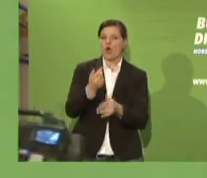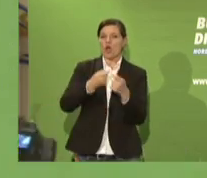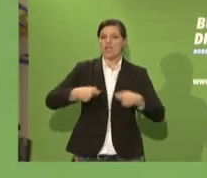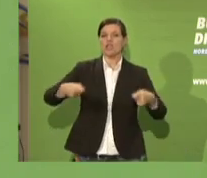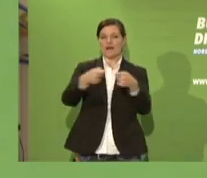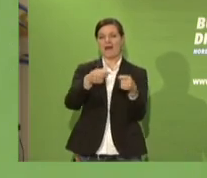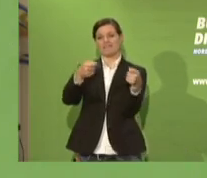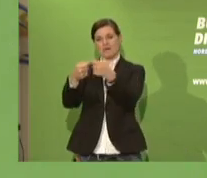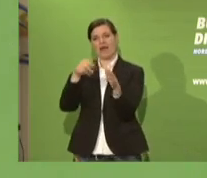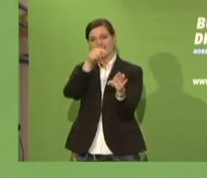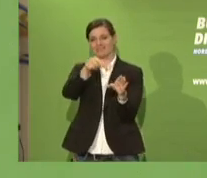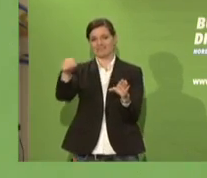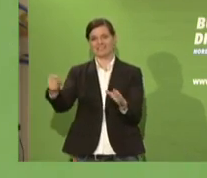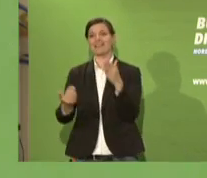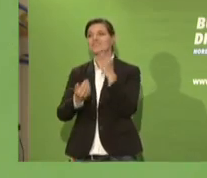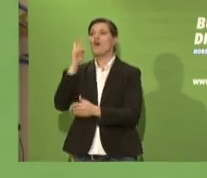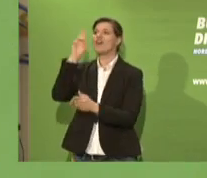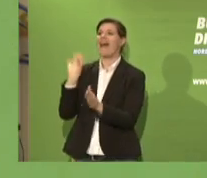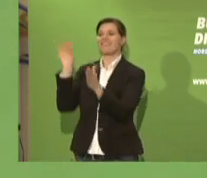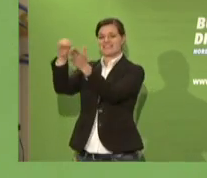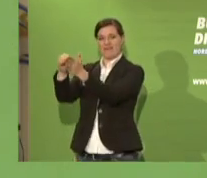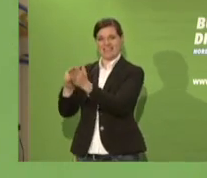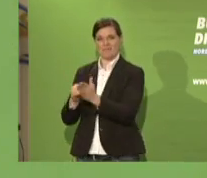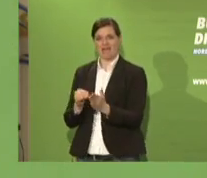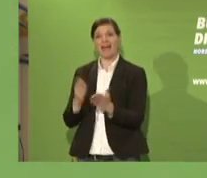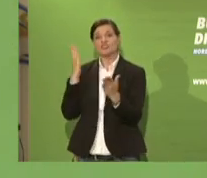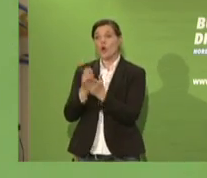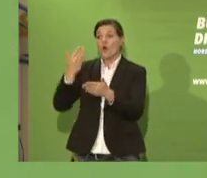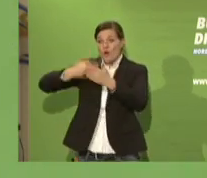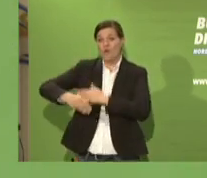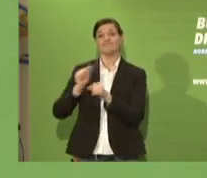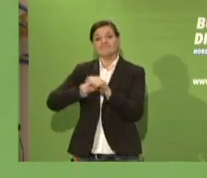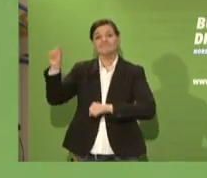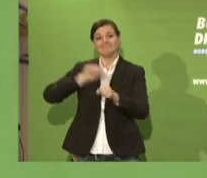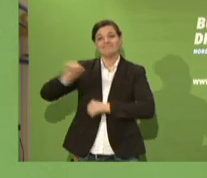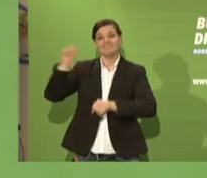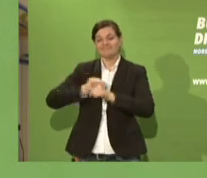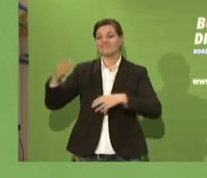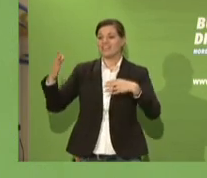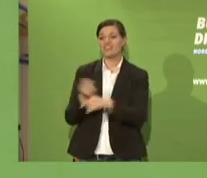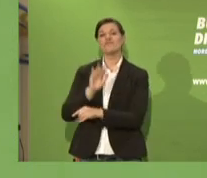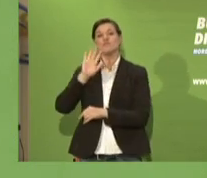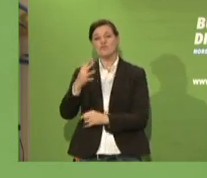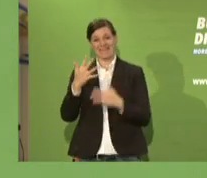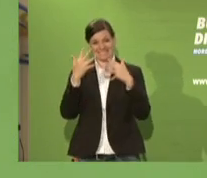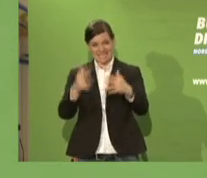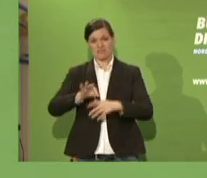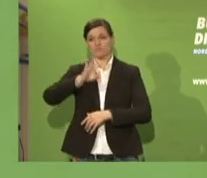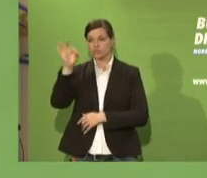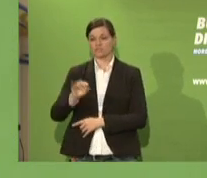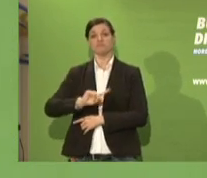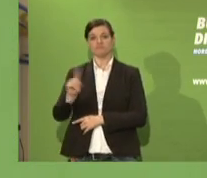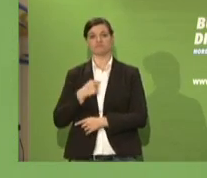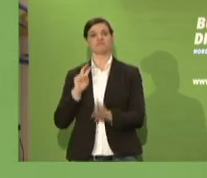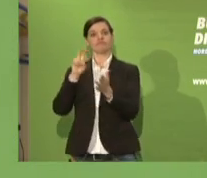sich kurz nach Gründung in die Schlacht geworfen haben und mit tollen Ergebnissen über 10% aus dem Stand dort in